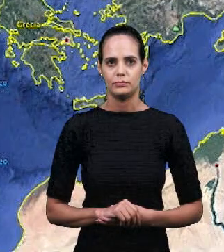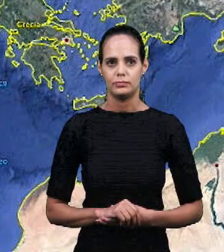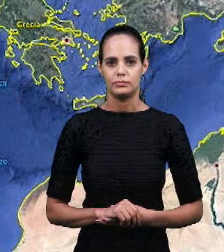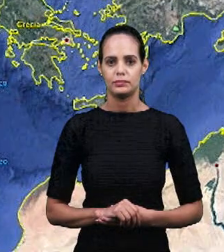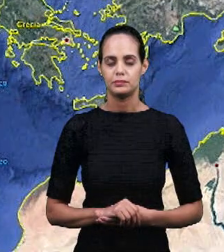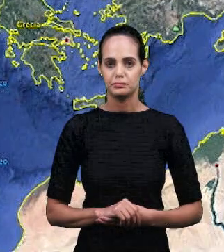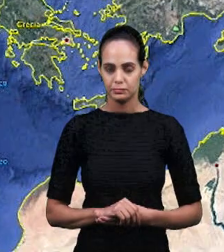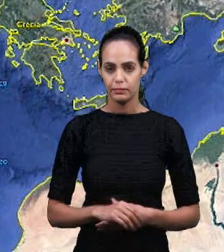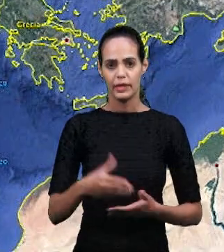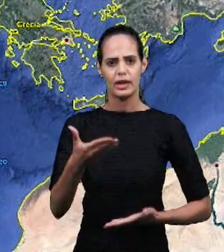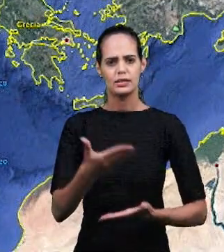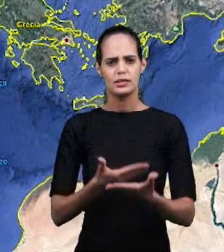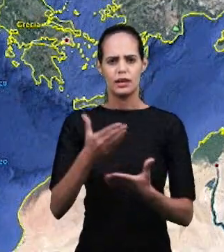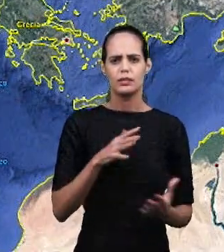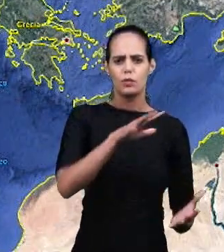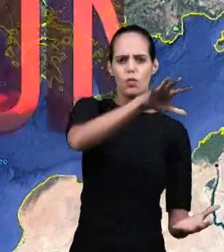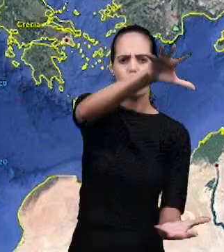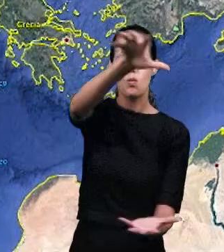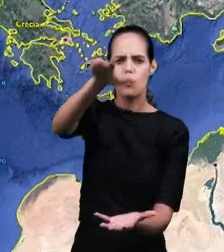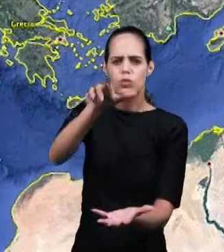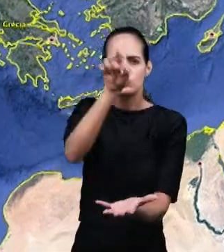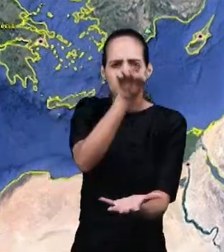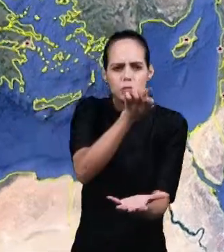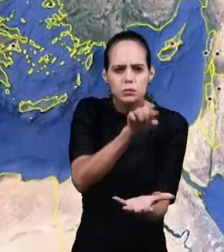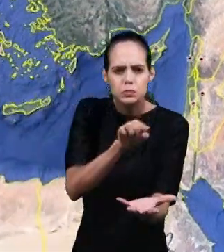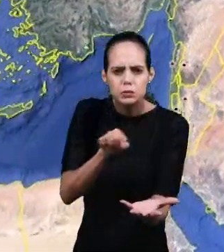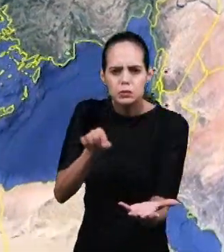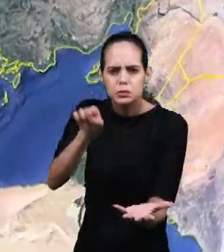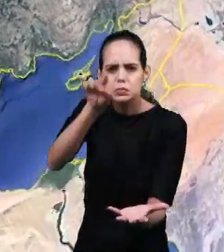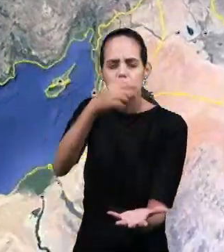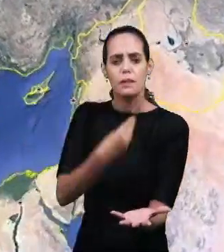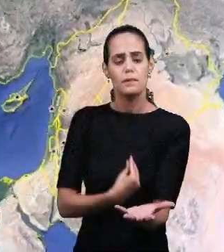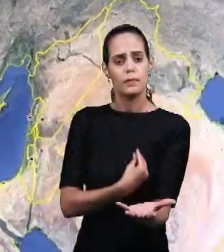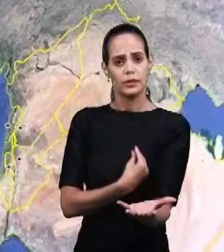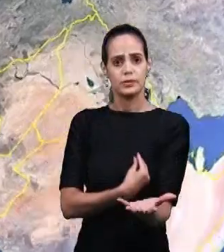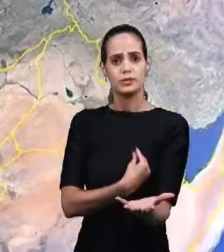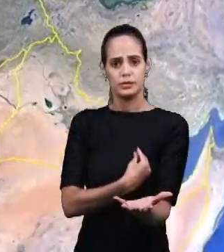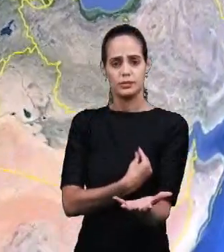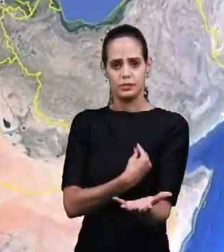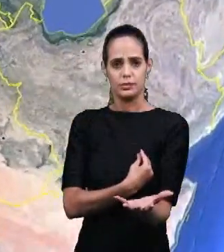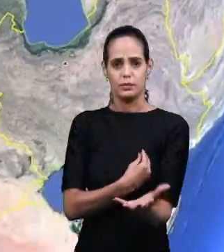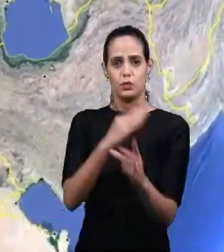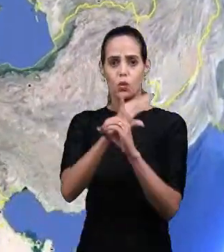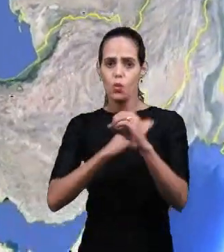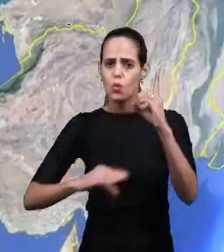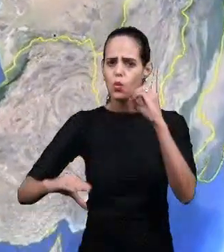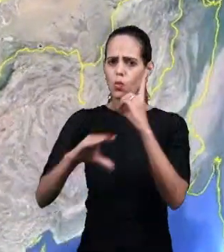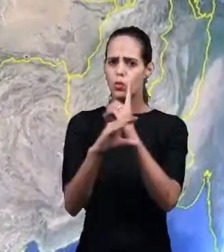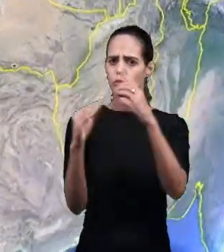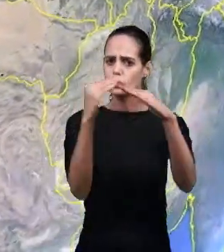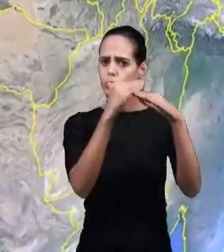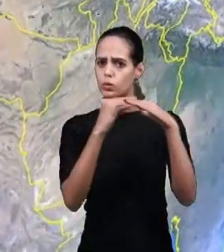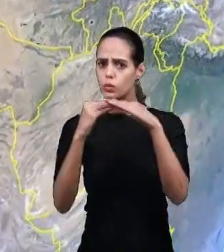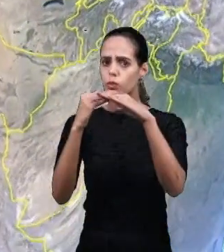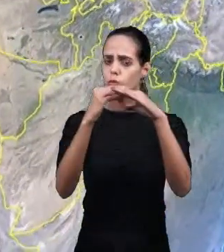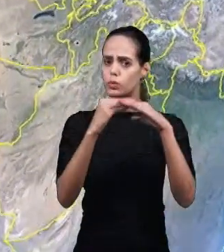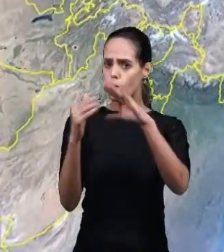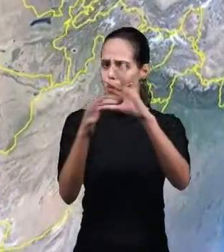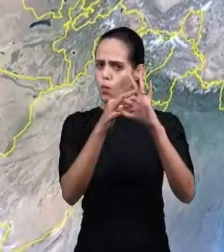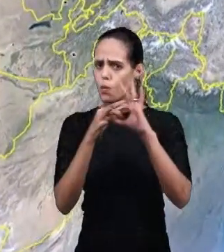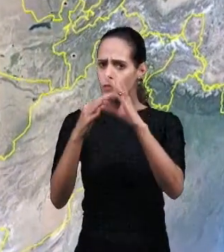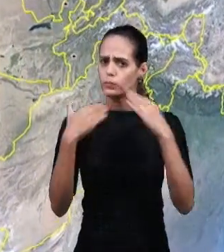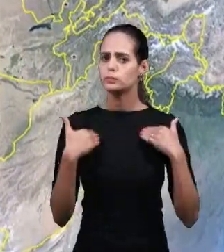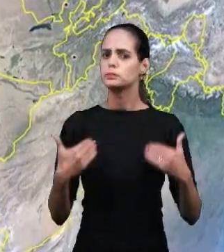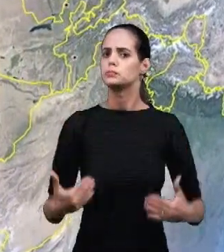Des frères et sœurs de toutes les parties du monde participent d'un même culte, ensemble, dans un même corps et dans un